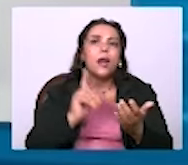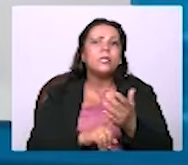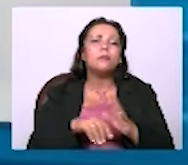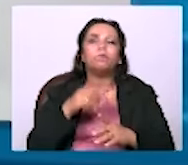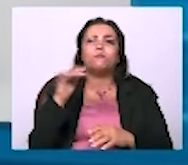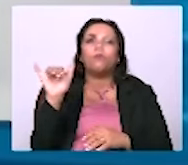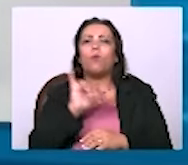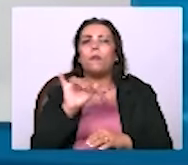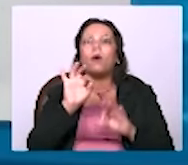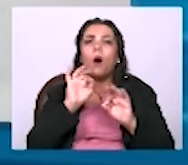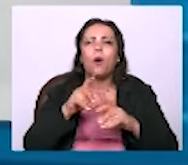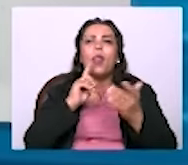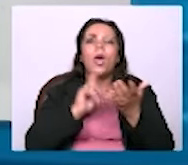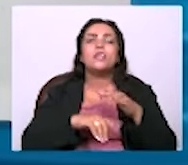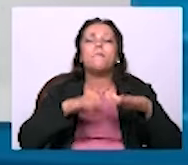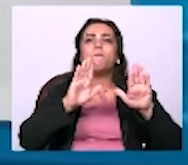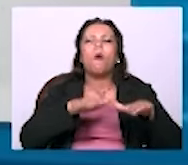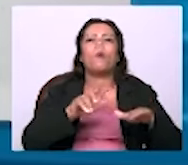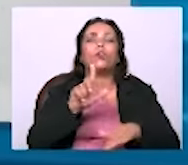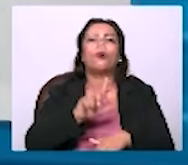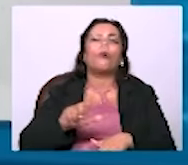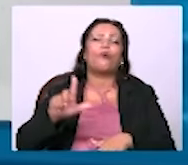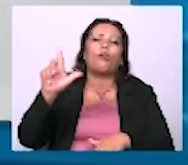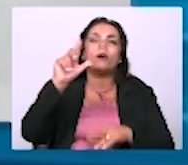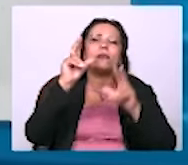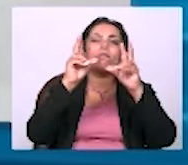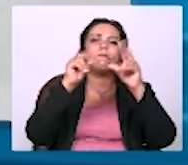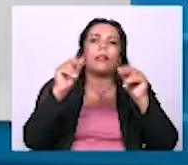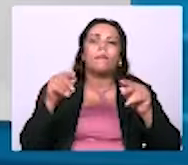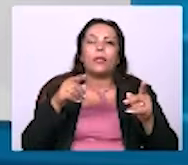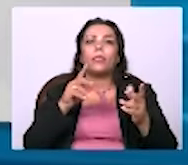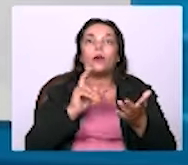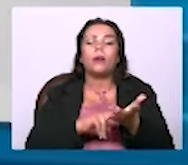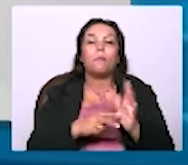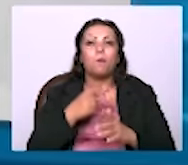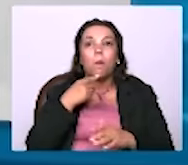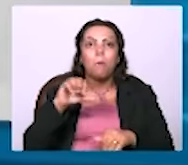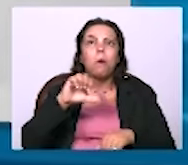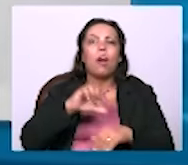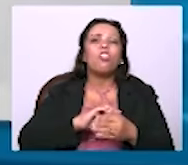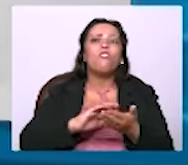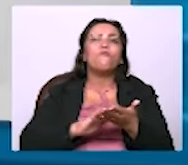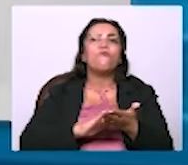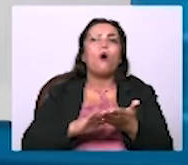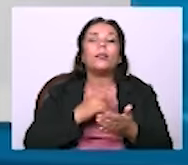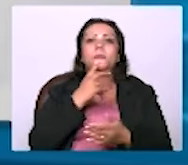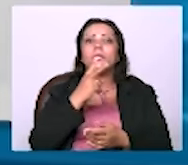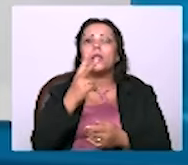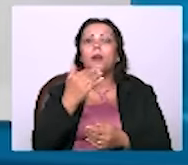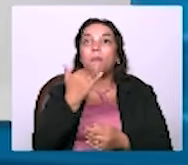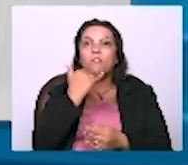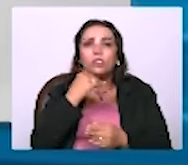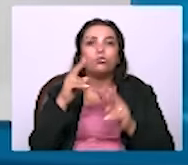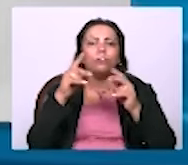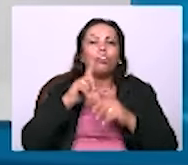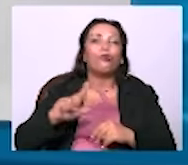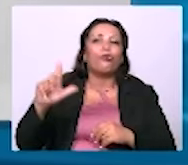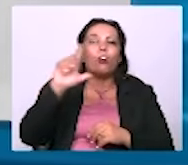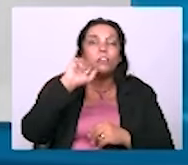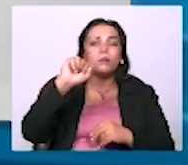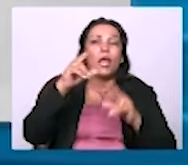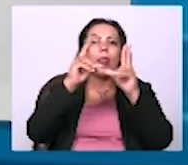او باخرى وجود رئيس للبنان المنصب شاغر من ز عامين لا يوجد رئيس للبنان والسبب